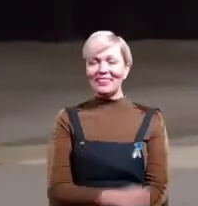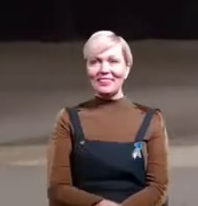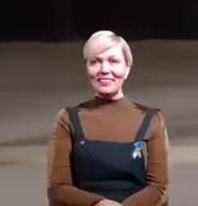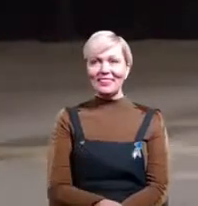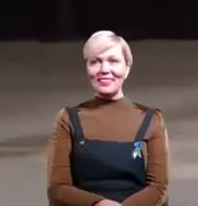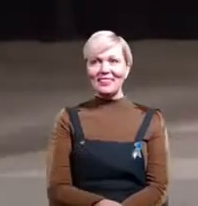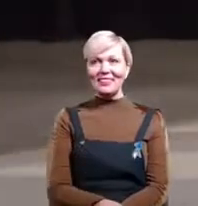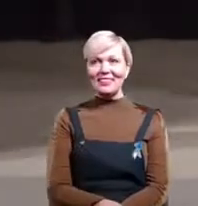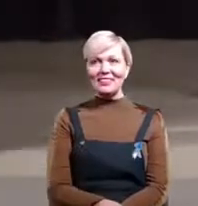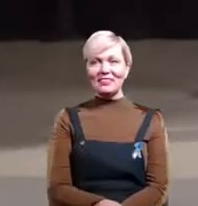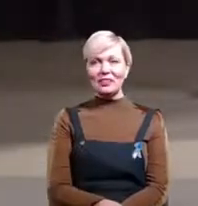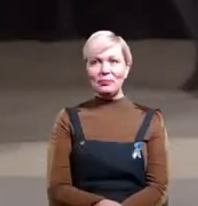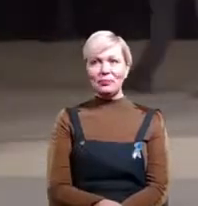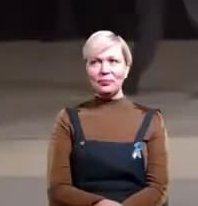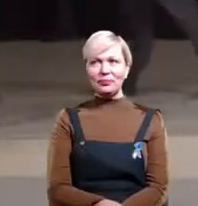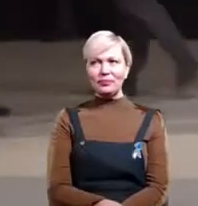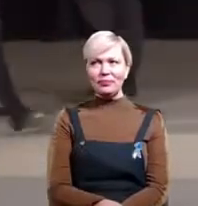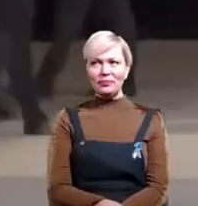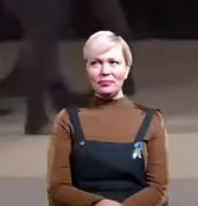Конечно.